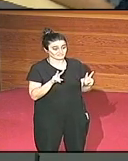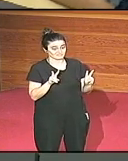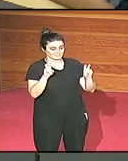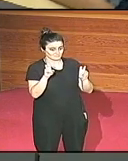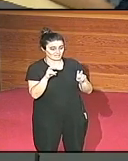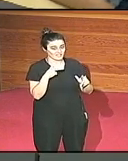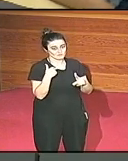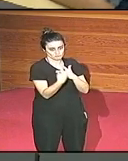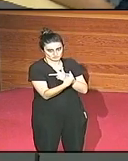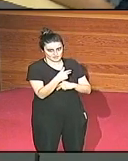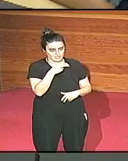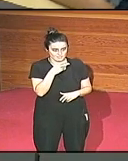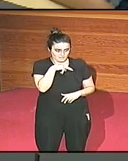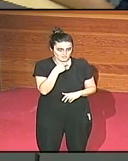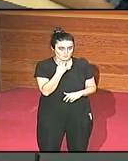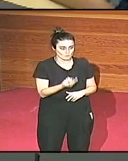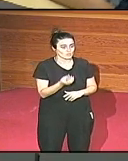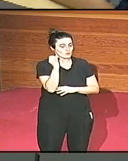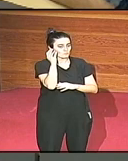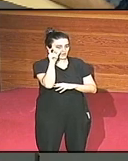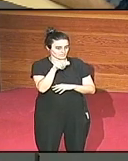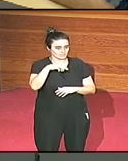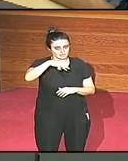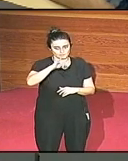euskera, y el ponente será Mikel Reparaz.